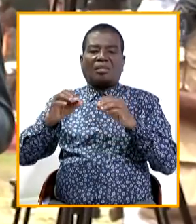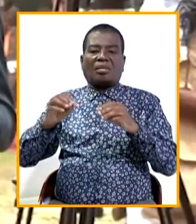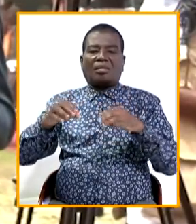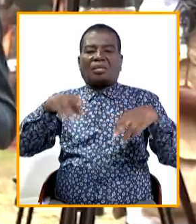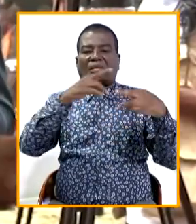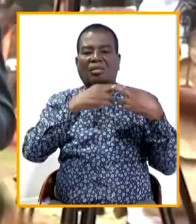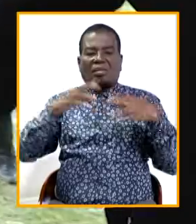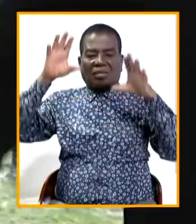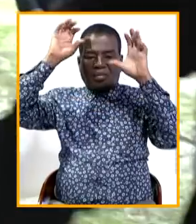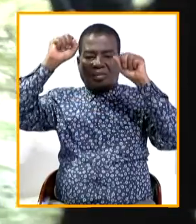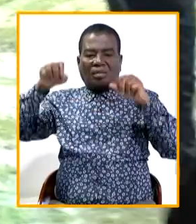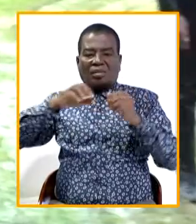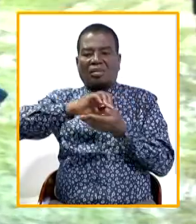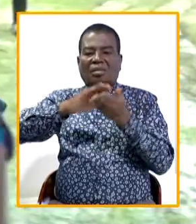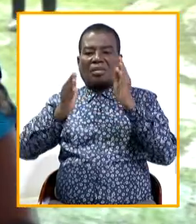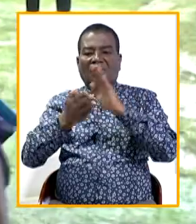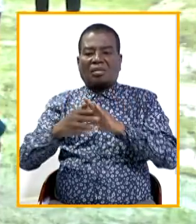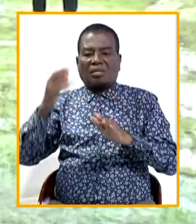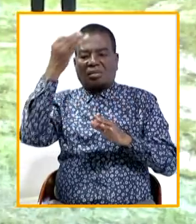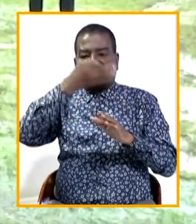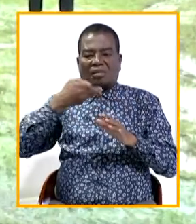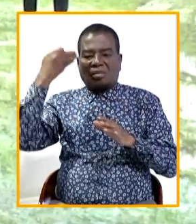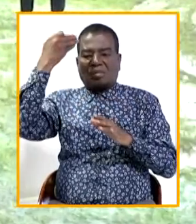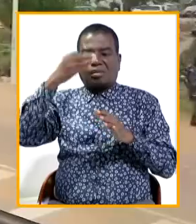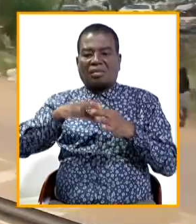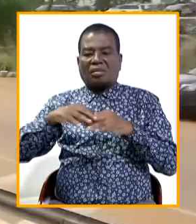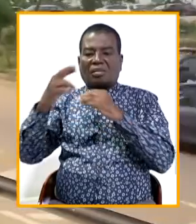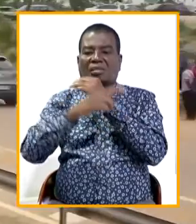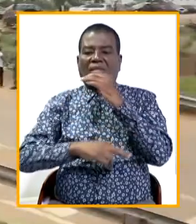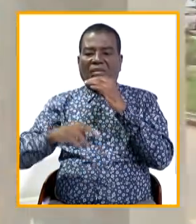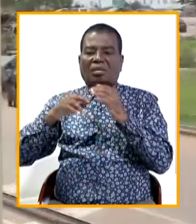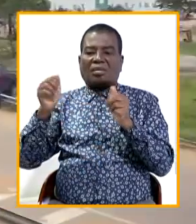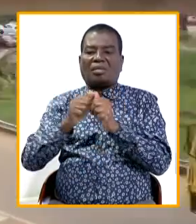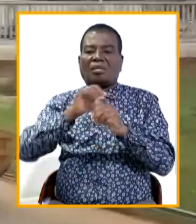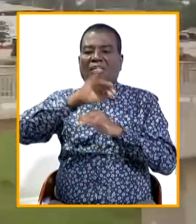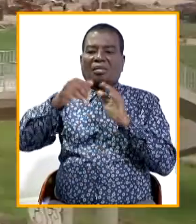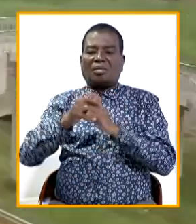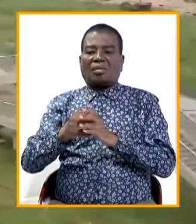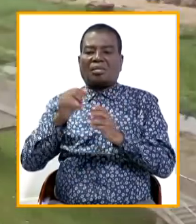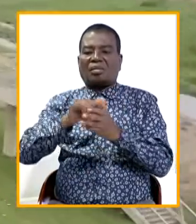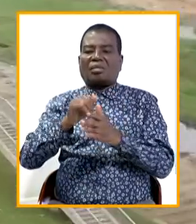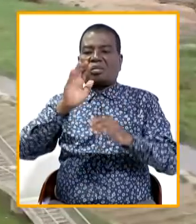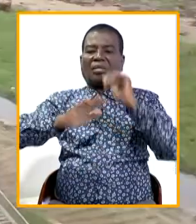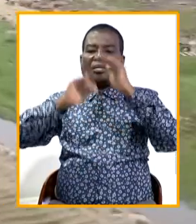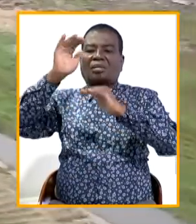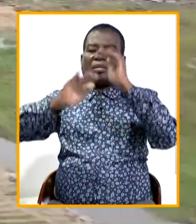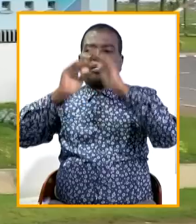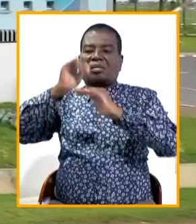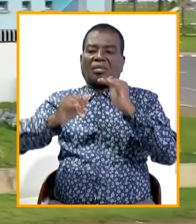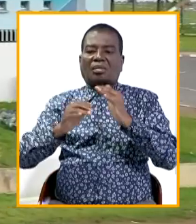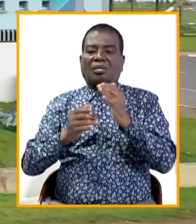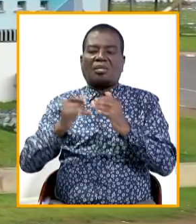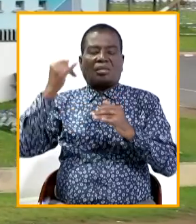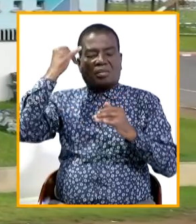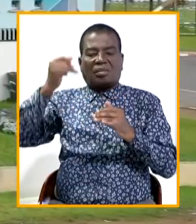président qui est en train de changer le visage de la région à travers toutes les infrastructures socio-économiques initiées